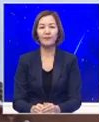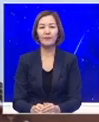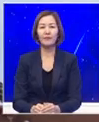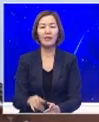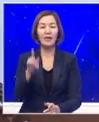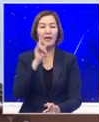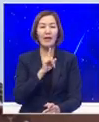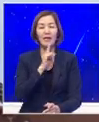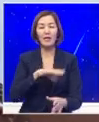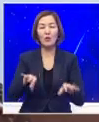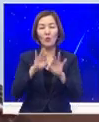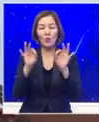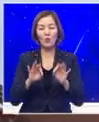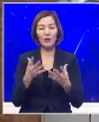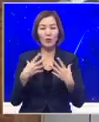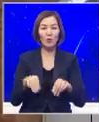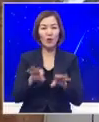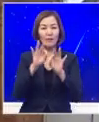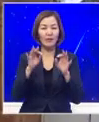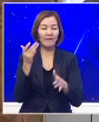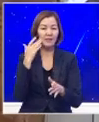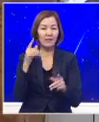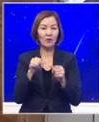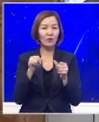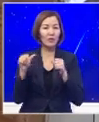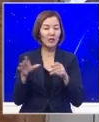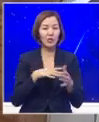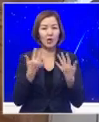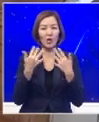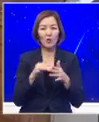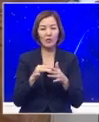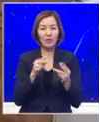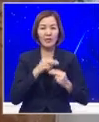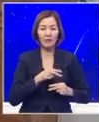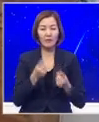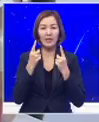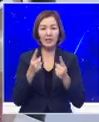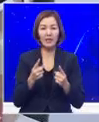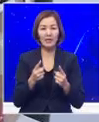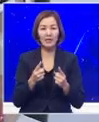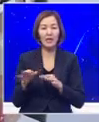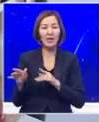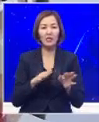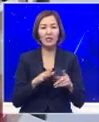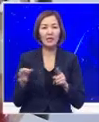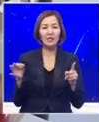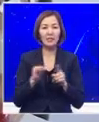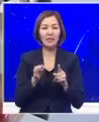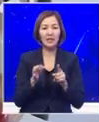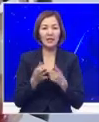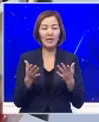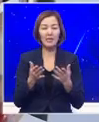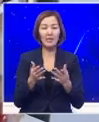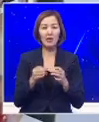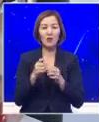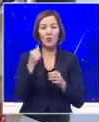Әйел бейнесі, қоғам бейнесі, оның орны қашан дайрықша. Әсіресе ауылдағы олардың еңбек ерен. Аталған жараныңда негізгі мақсаты да сол. Осыдан